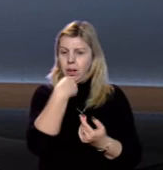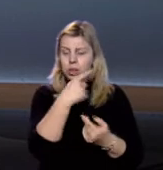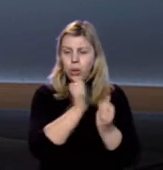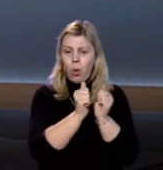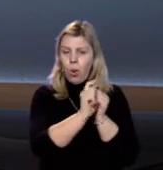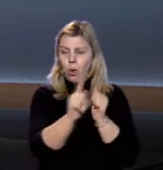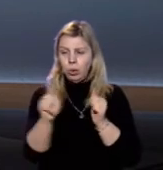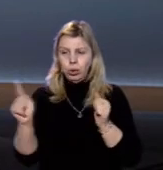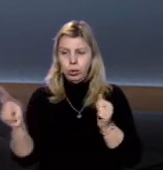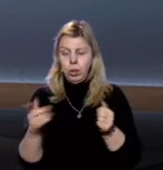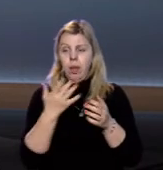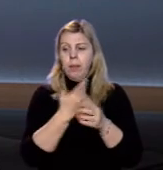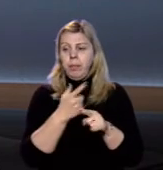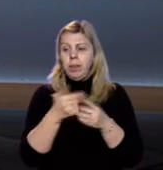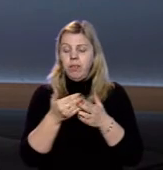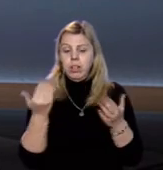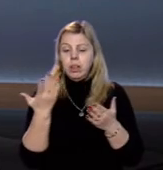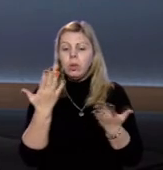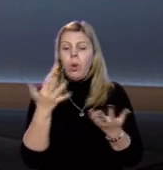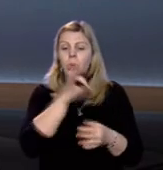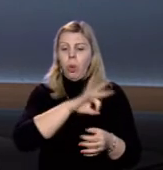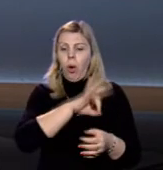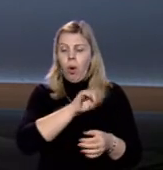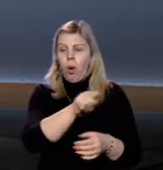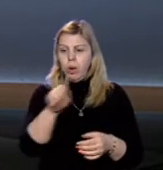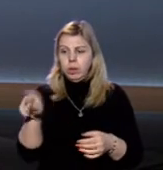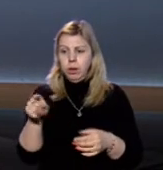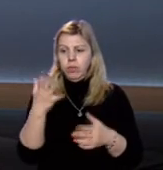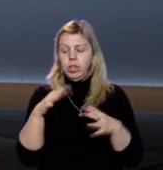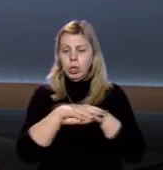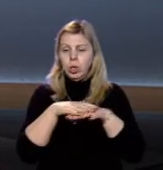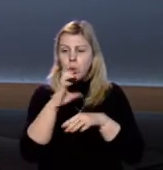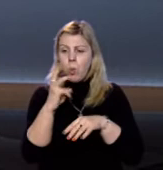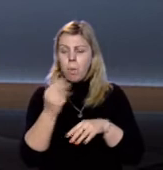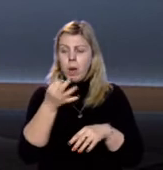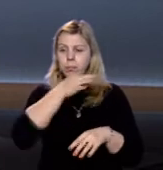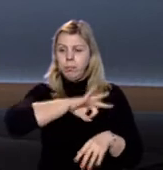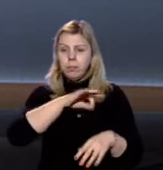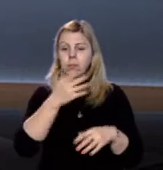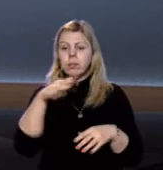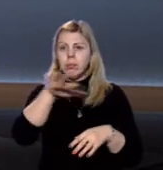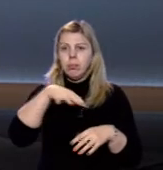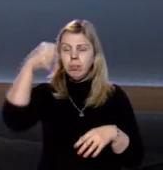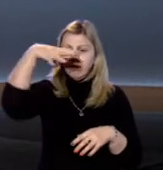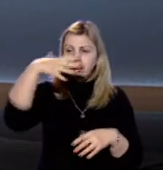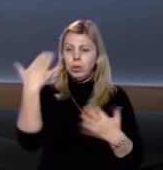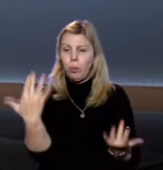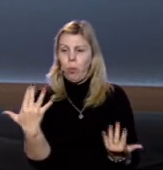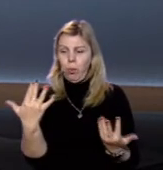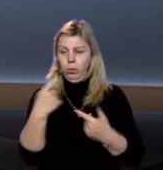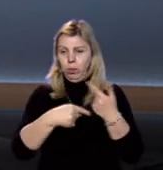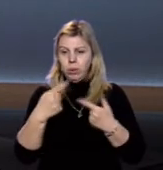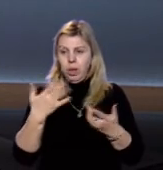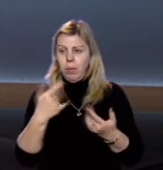залежить від рівня доходів, від суми спожитих комунальних послуг і визначається